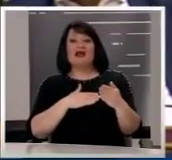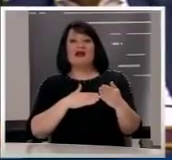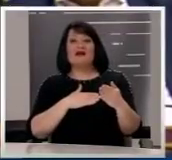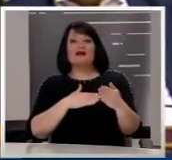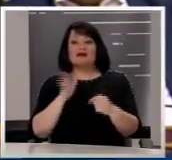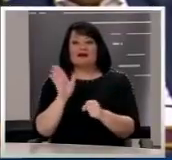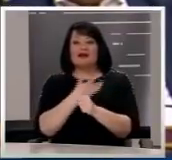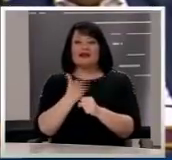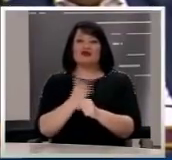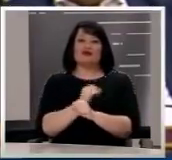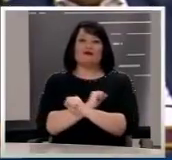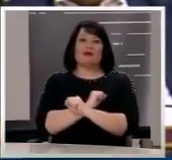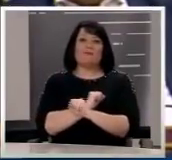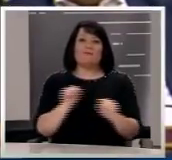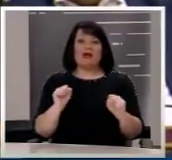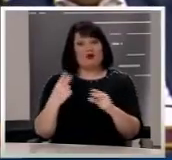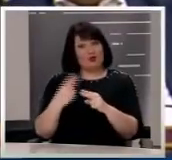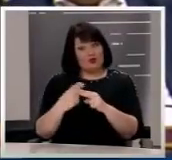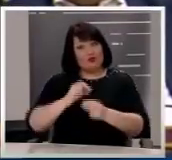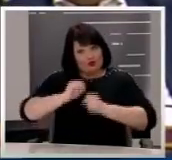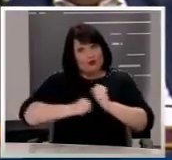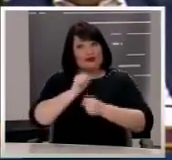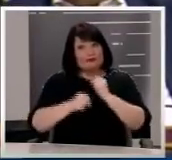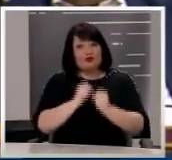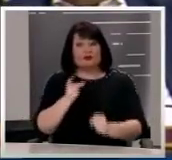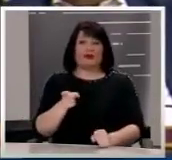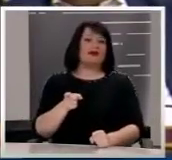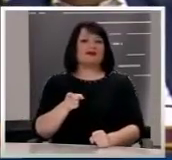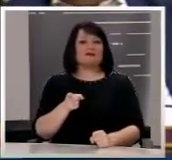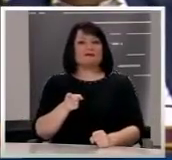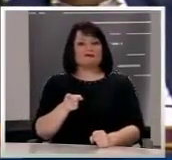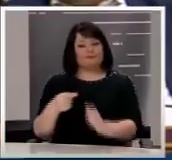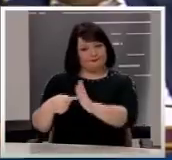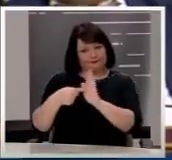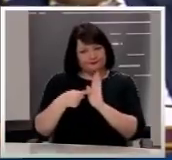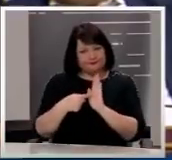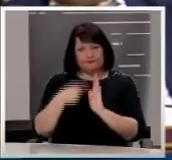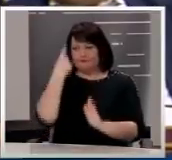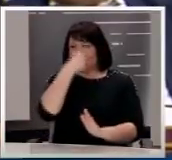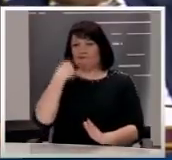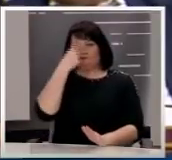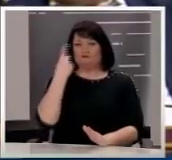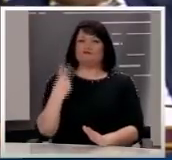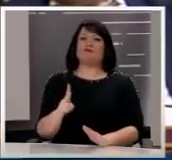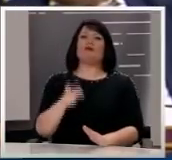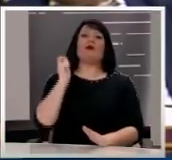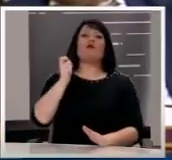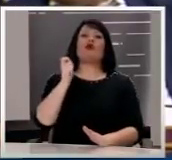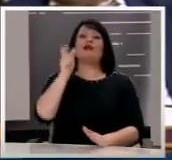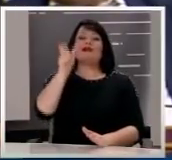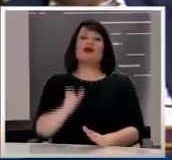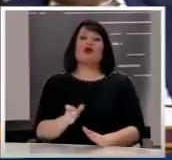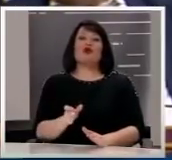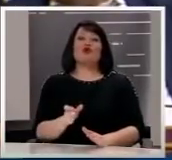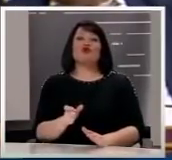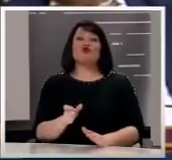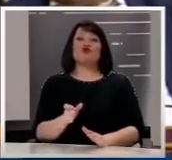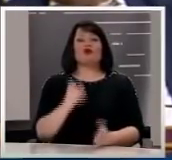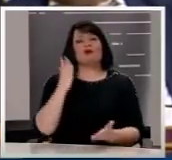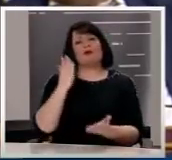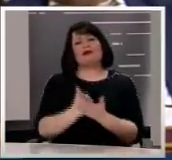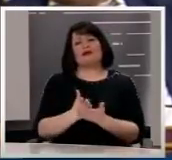την όποια προσπάθειά σας, αξιέπαινη όντως, να παρουσιάσετε τον εαυτό σας ως ένα πολιτικό του